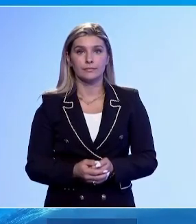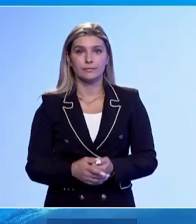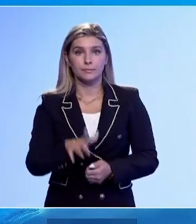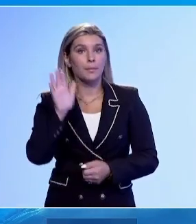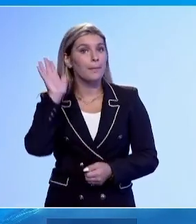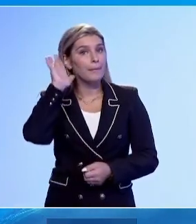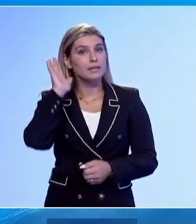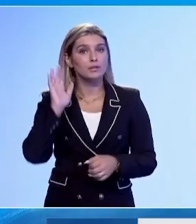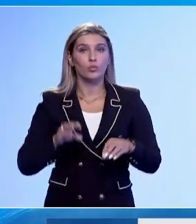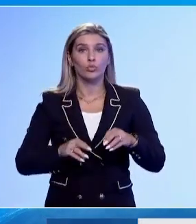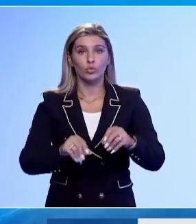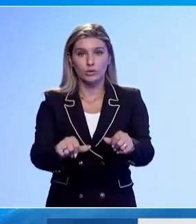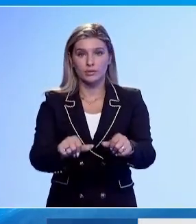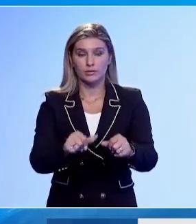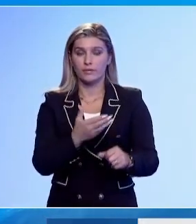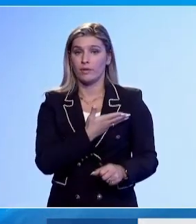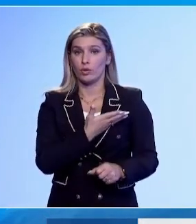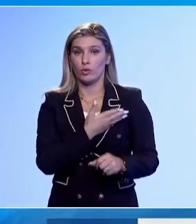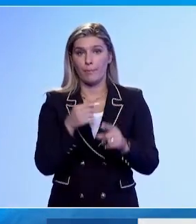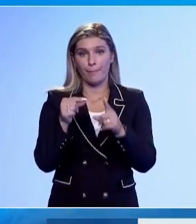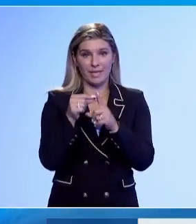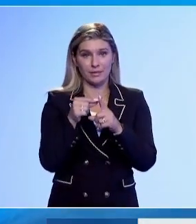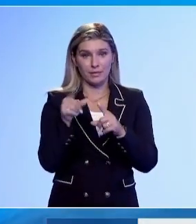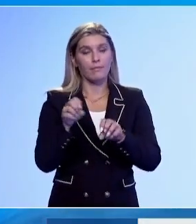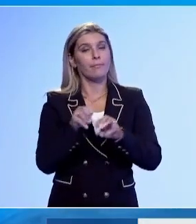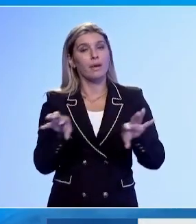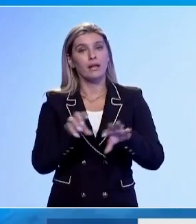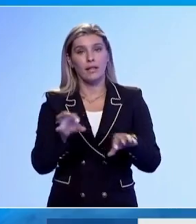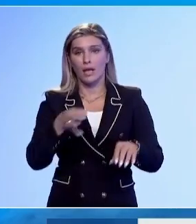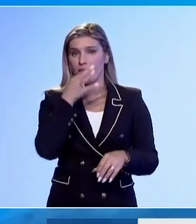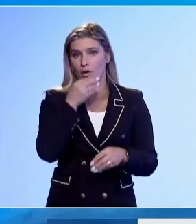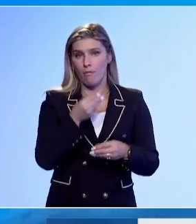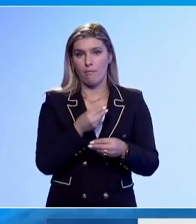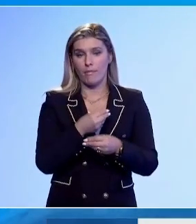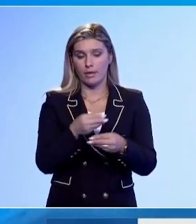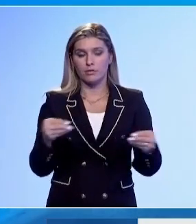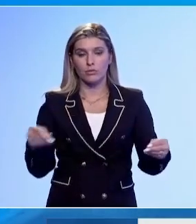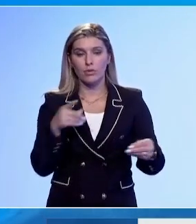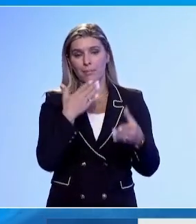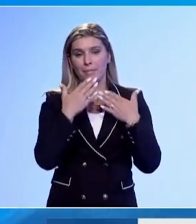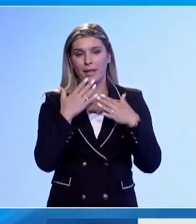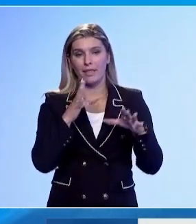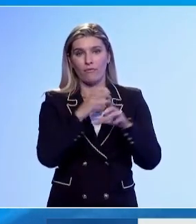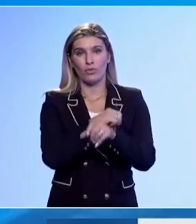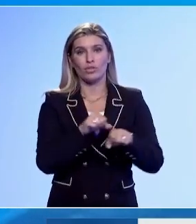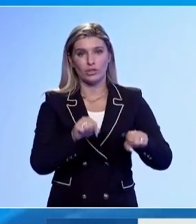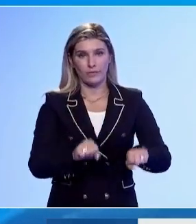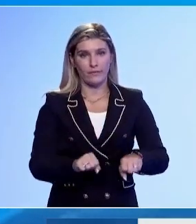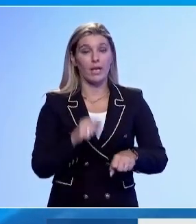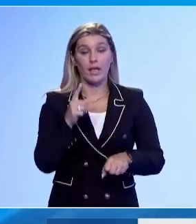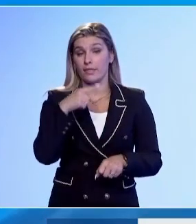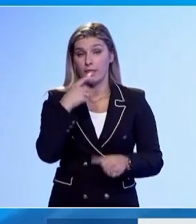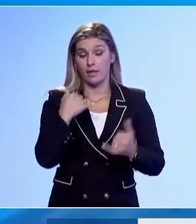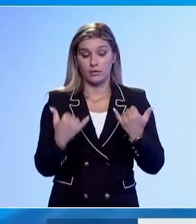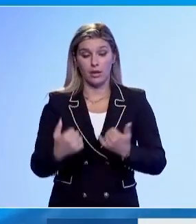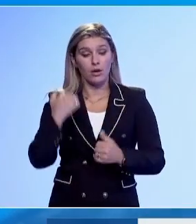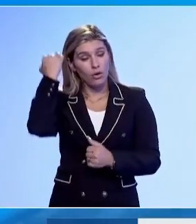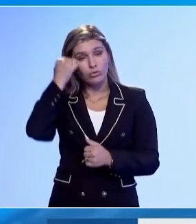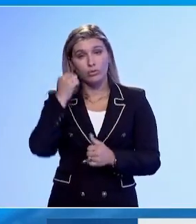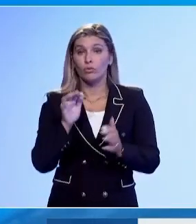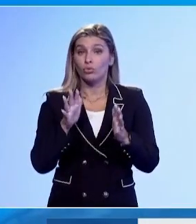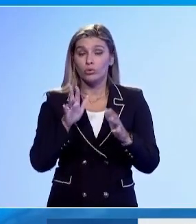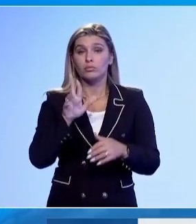Ministri i Bujqësisë Faton Peci në një konferencë për media pas mbledhjes së qeverisë deklaroi se këtë vit Kosova ka mundësi të mbulojë